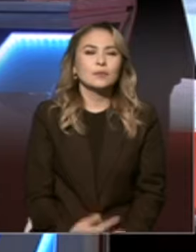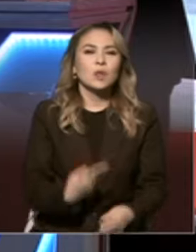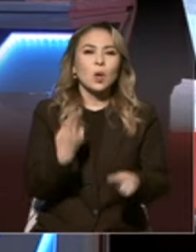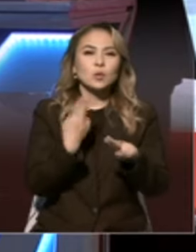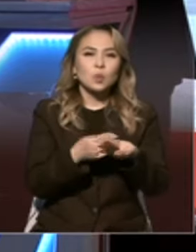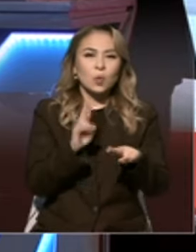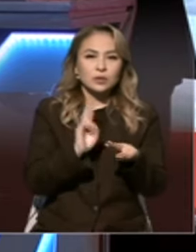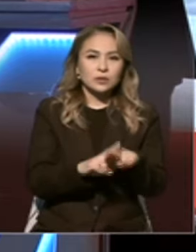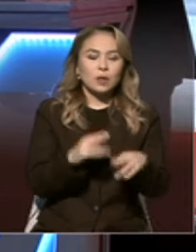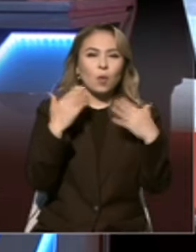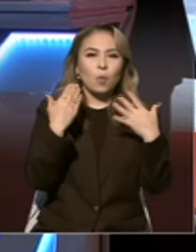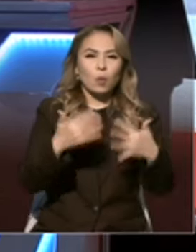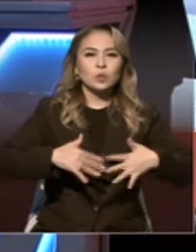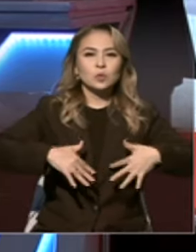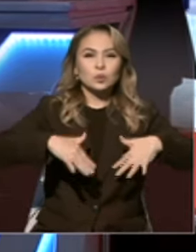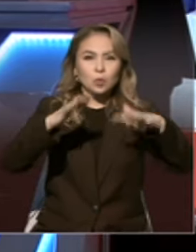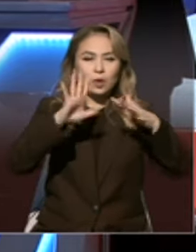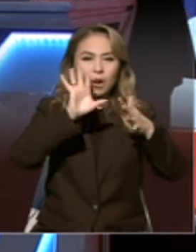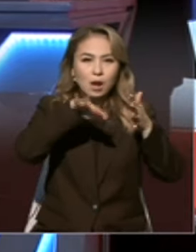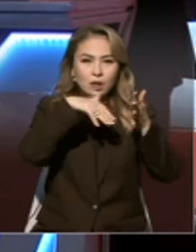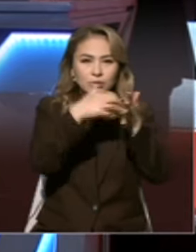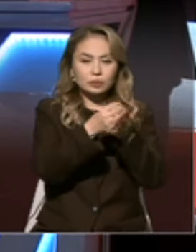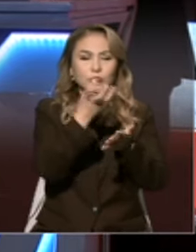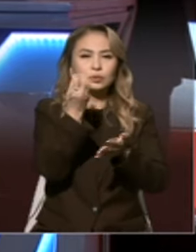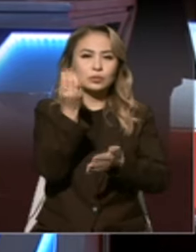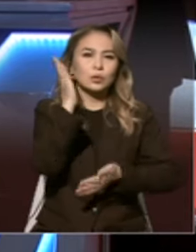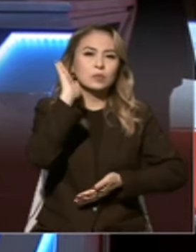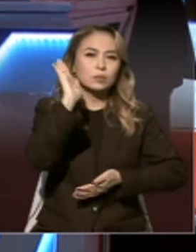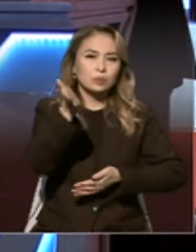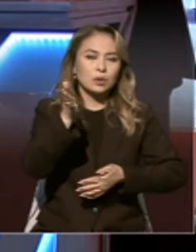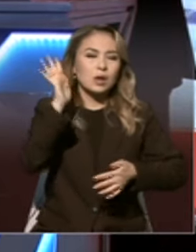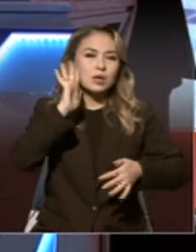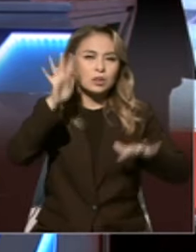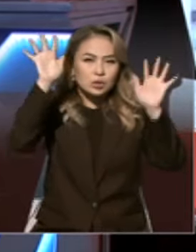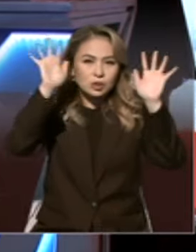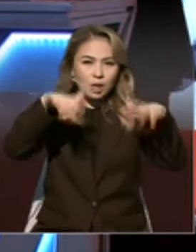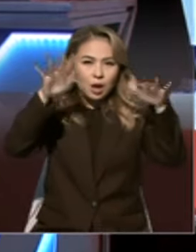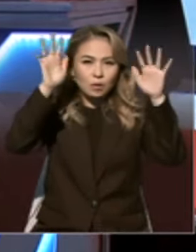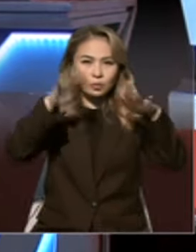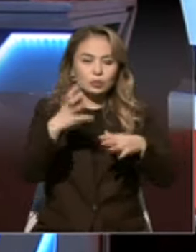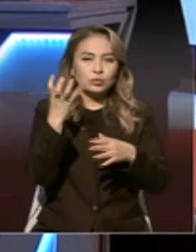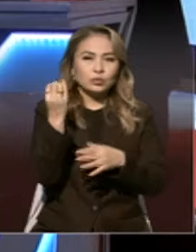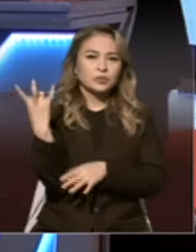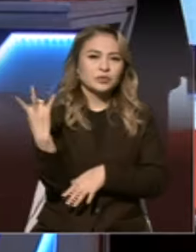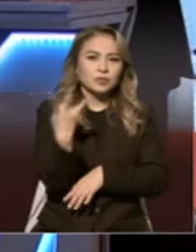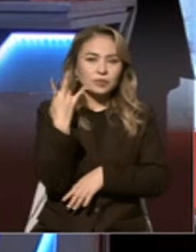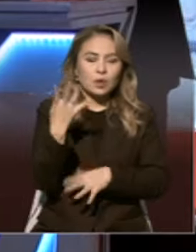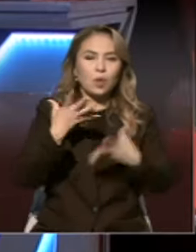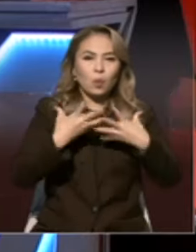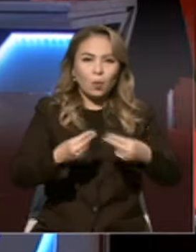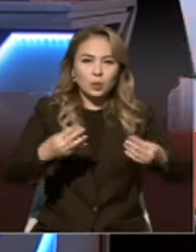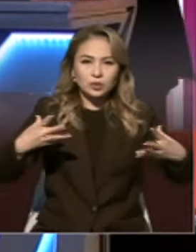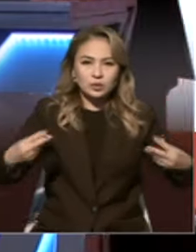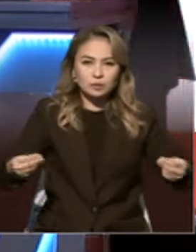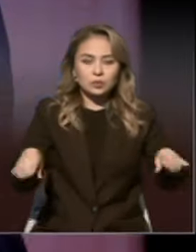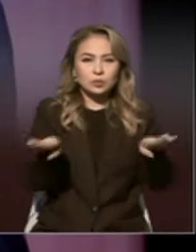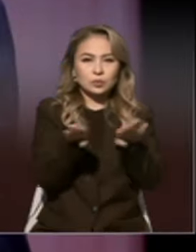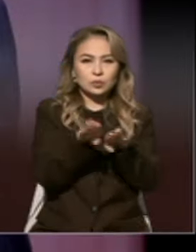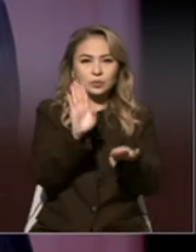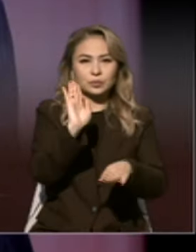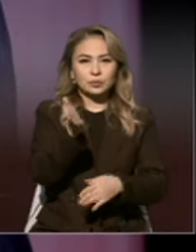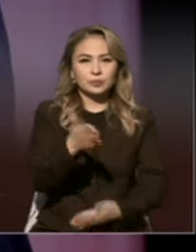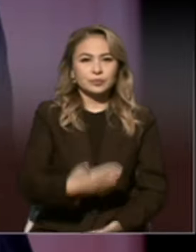Сондықтан да ол толқынның өзі әлде болады, ол жауын шашын тағы да келе жатқан көктемге ол да ықпал